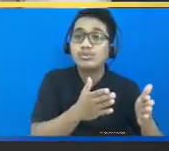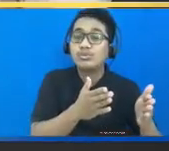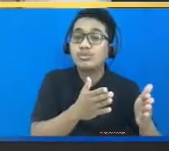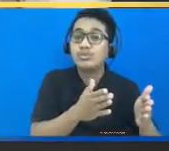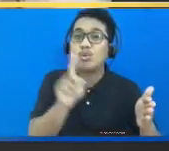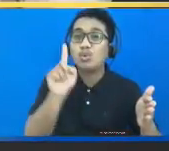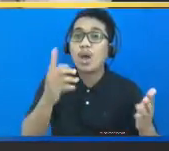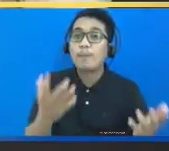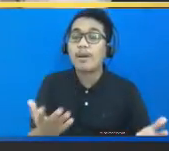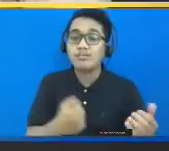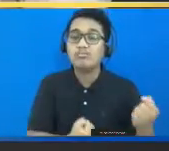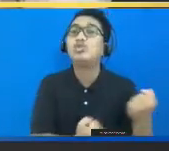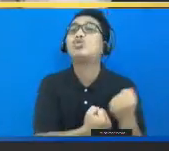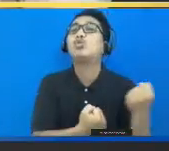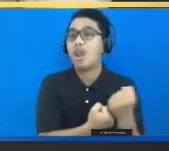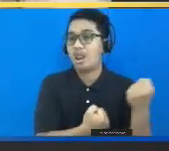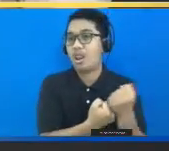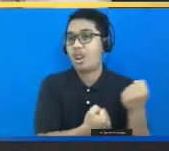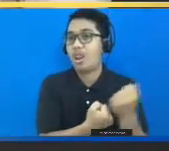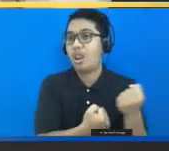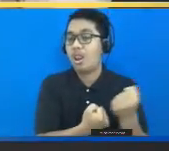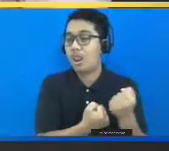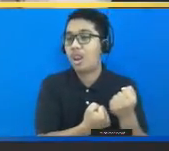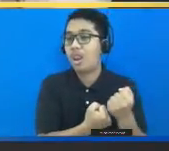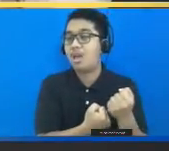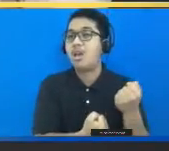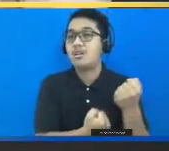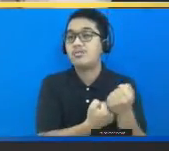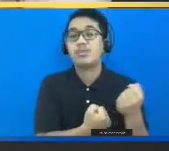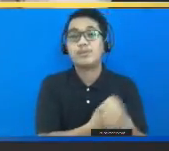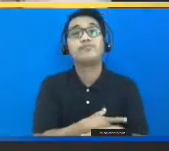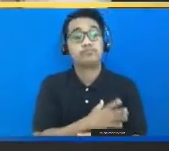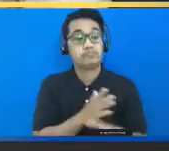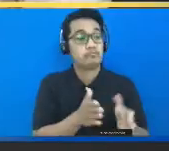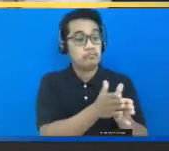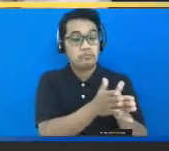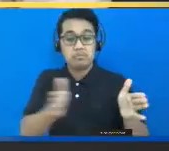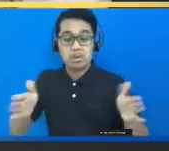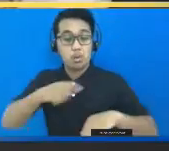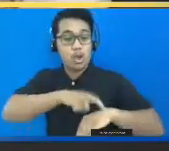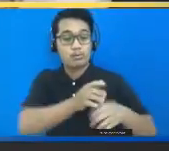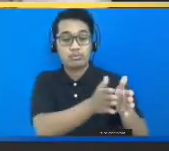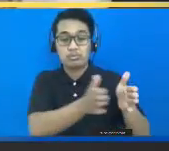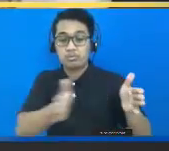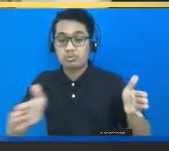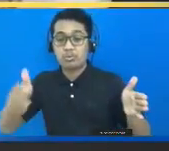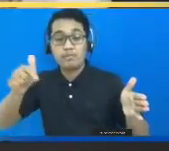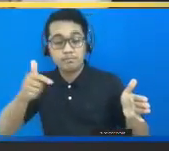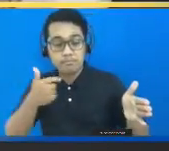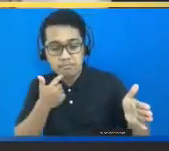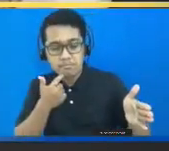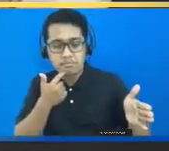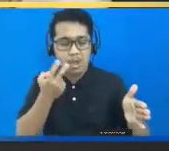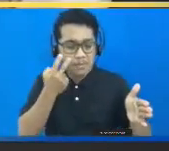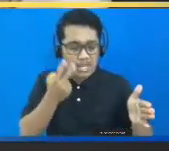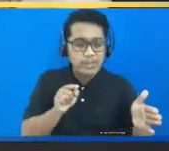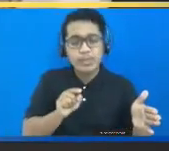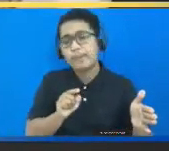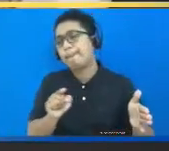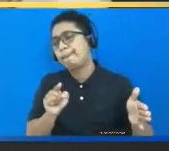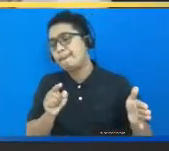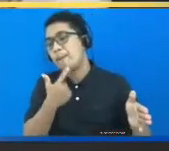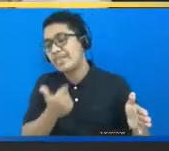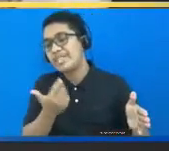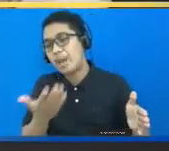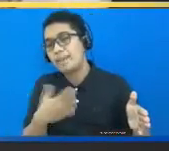support sebetulnya di di dalam periode ini saya melihat bahwa yang paling penting itu adalah